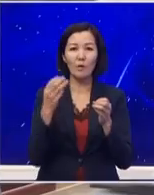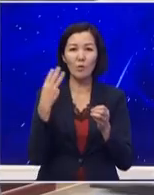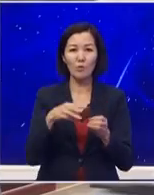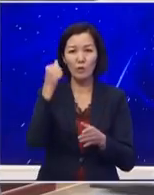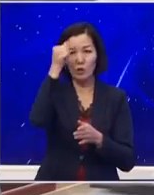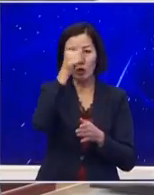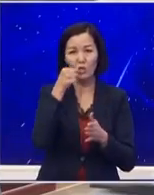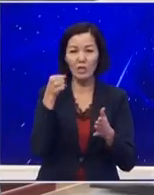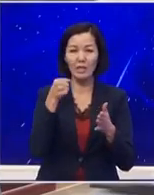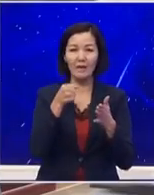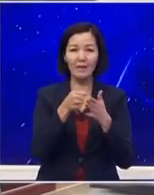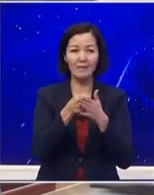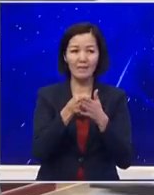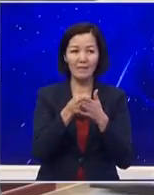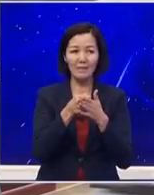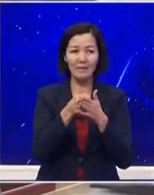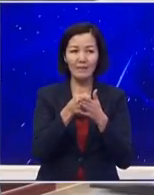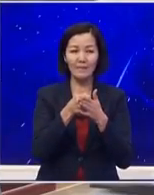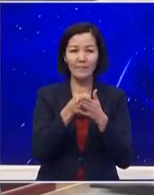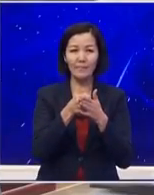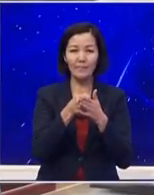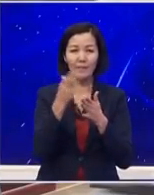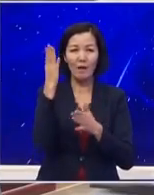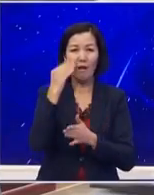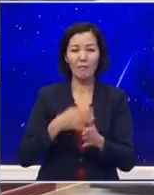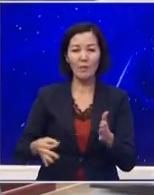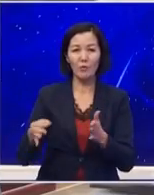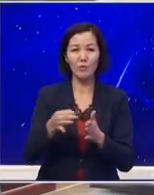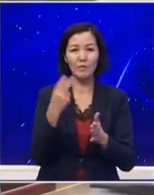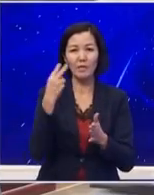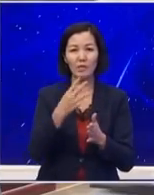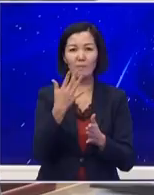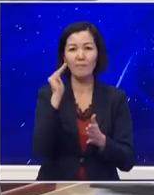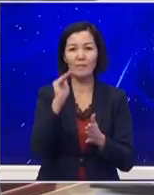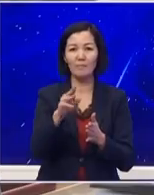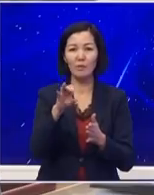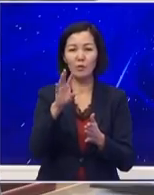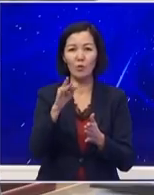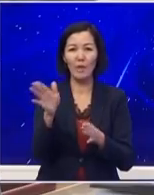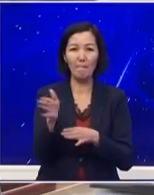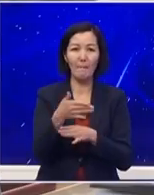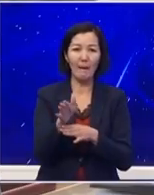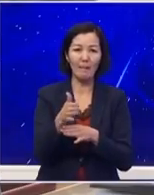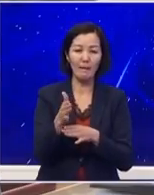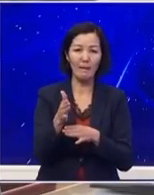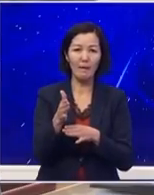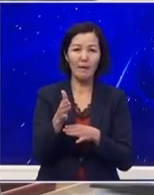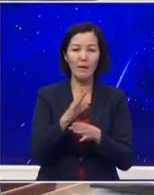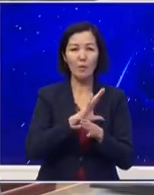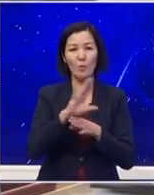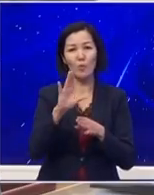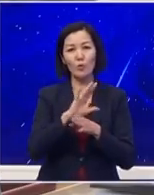2030 жылдарға Алматы облысында 25 000 тонна балық